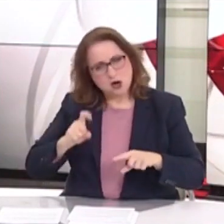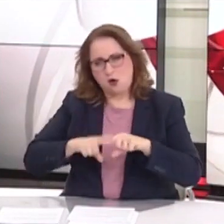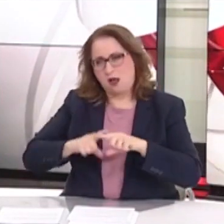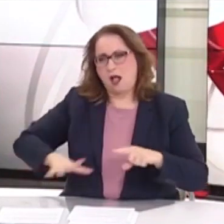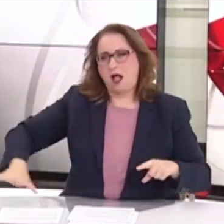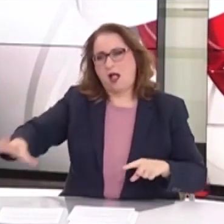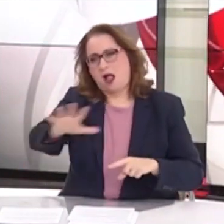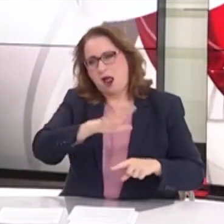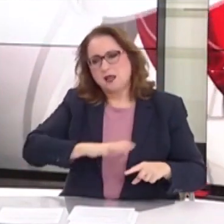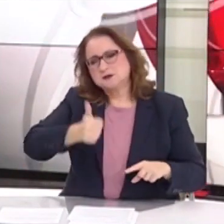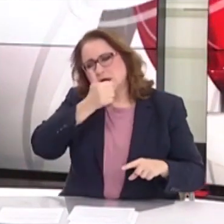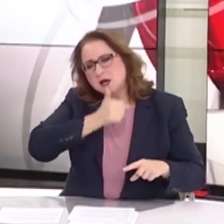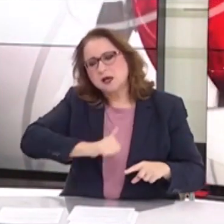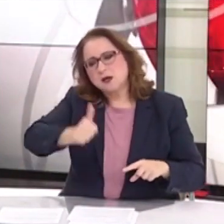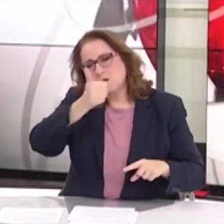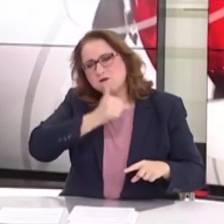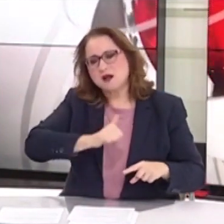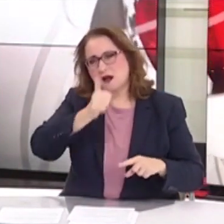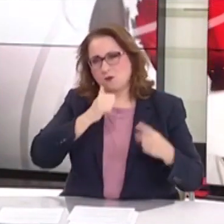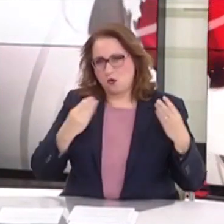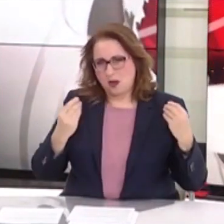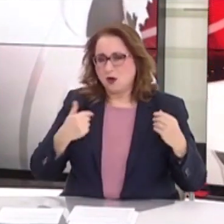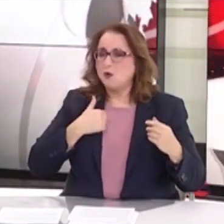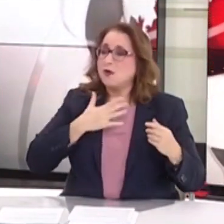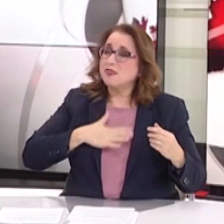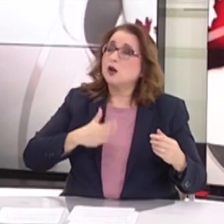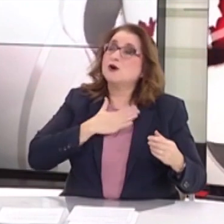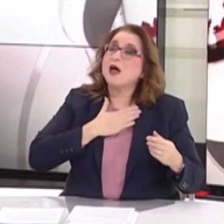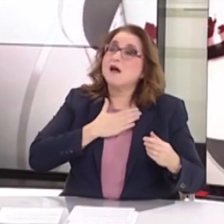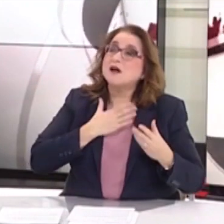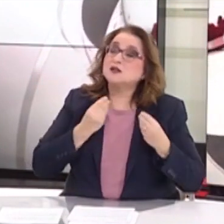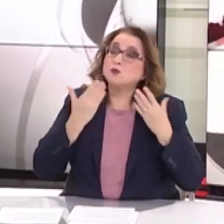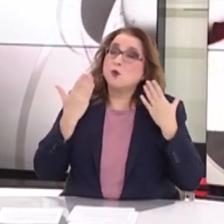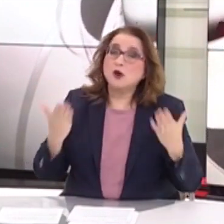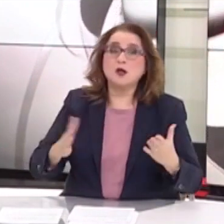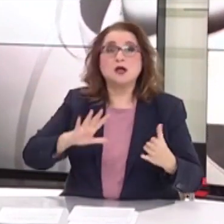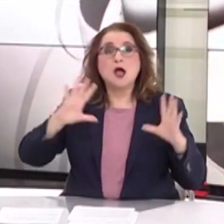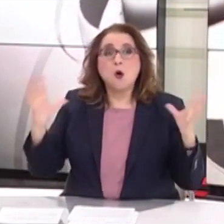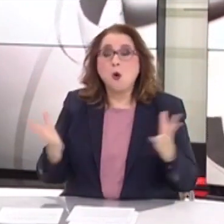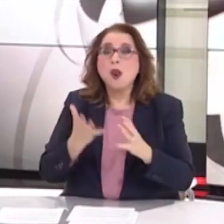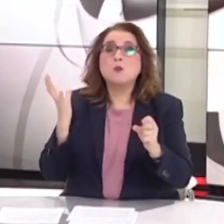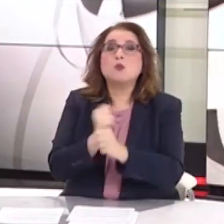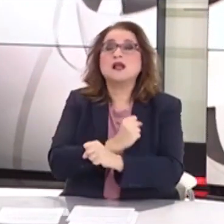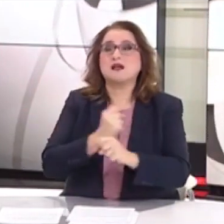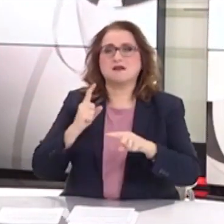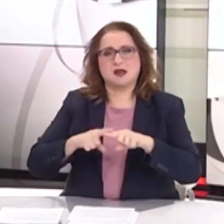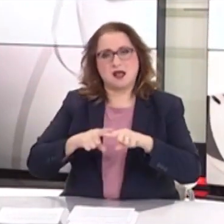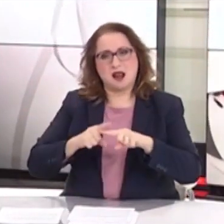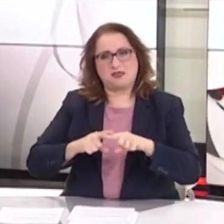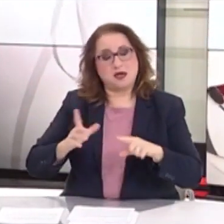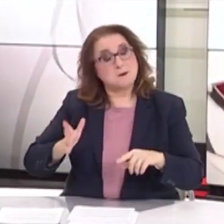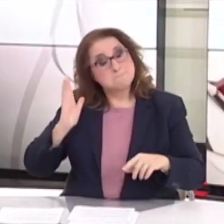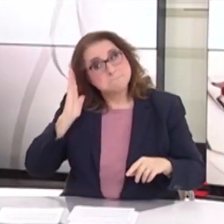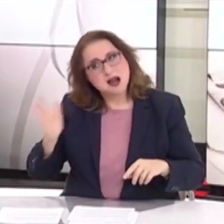φάση και θα ήθελα να ευχαριστήσω για αυτά τα οποία κατάφερε η Ελλάδα παρά τις οικονομικές